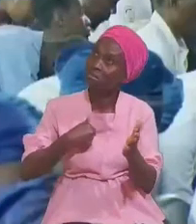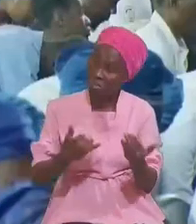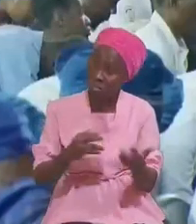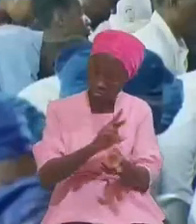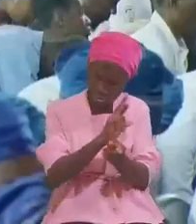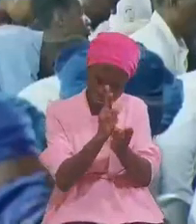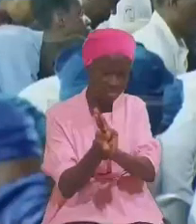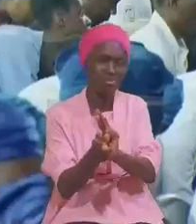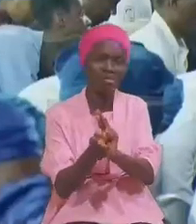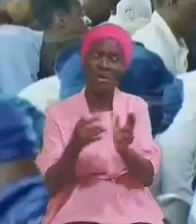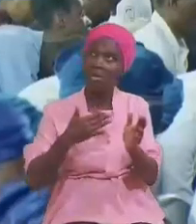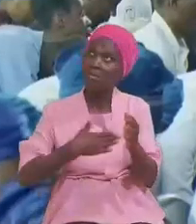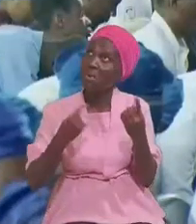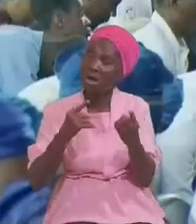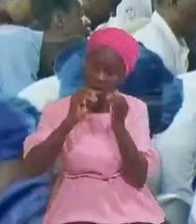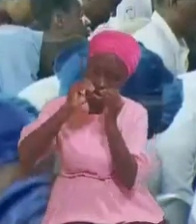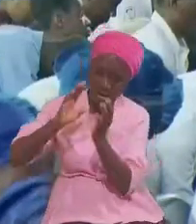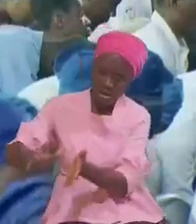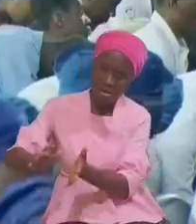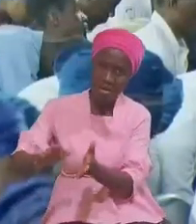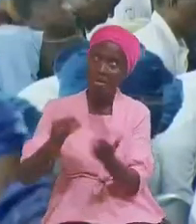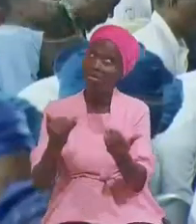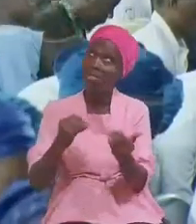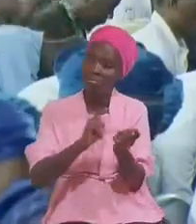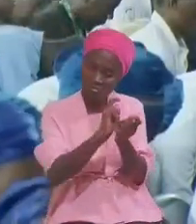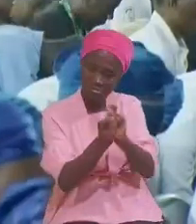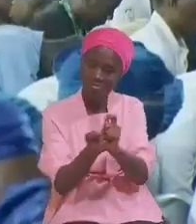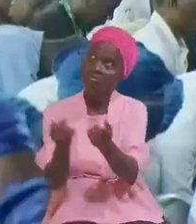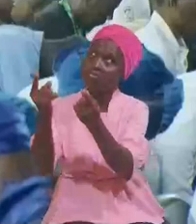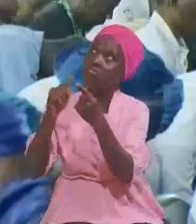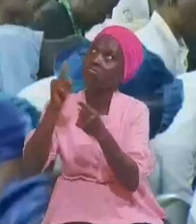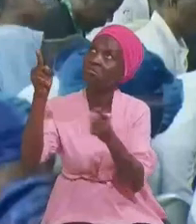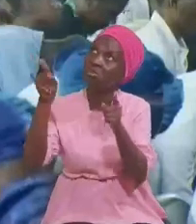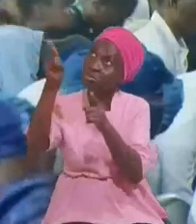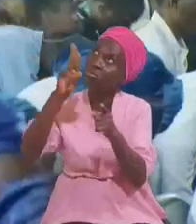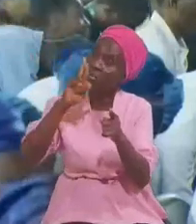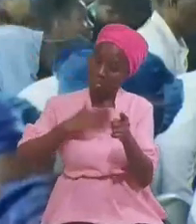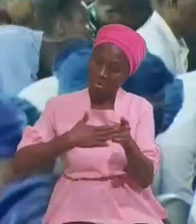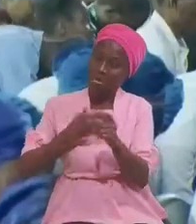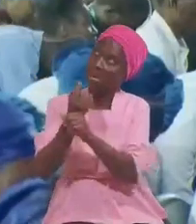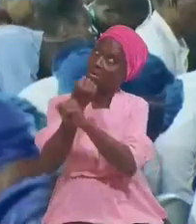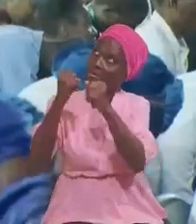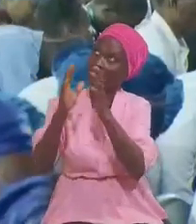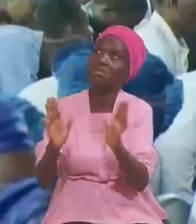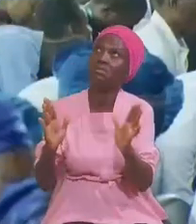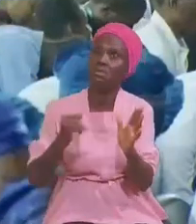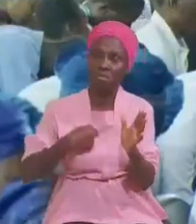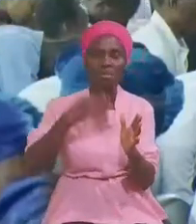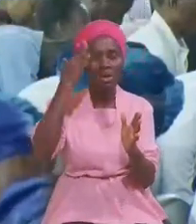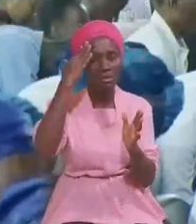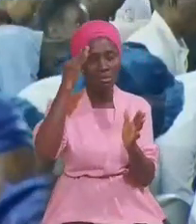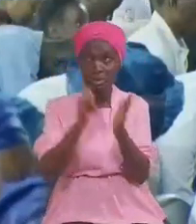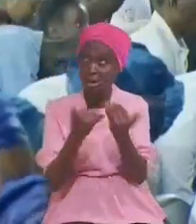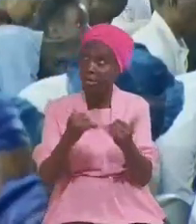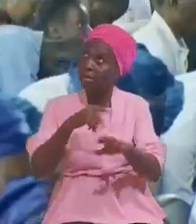péchés. Je viens à toi, je tourne vers toi en tant que mon sauveur et